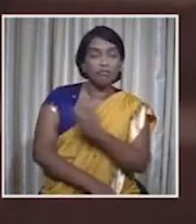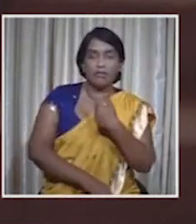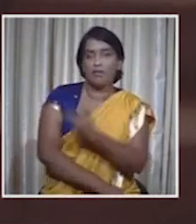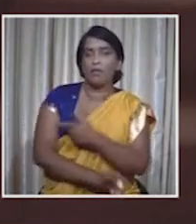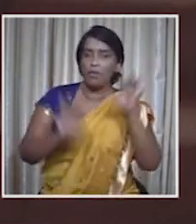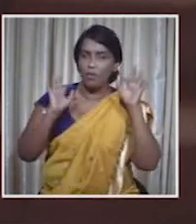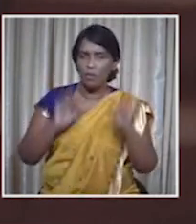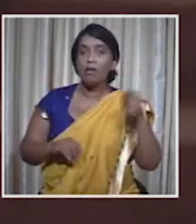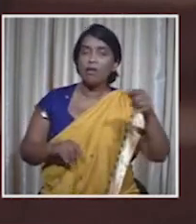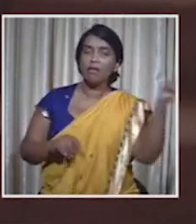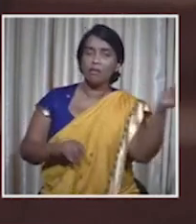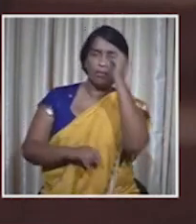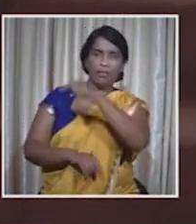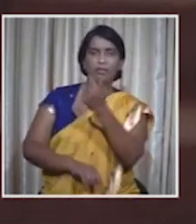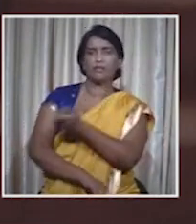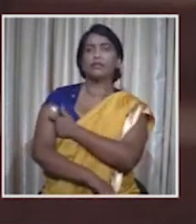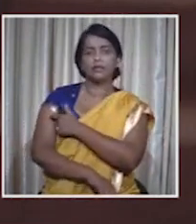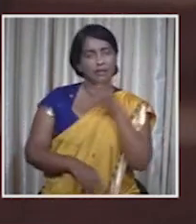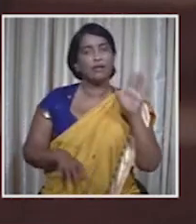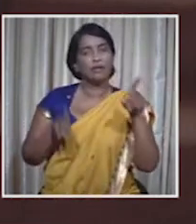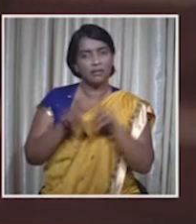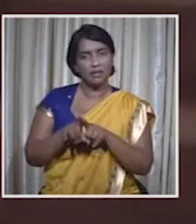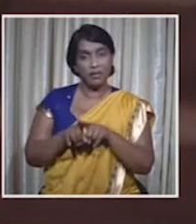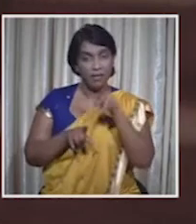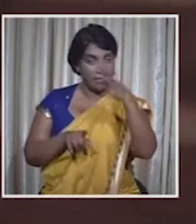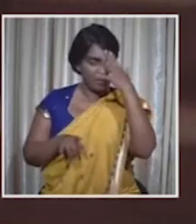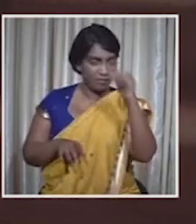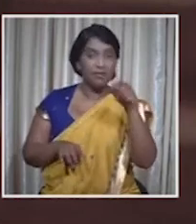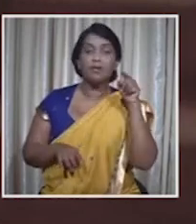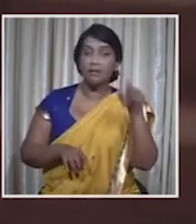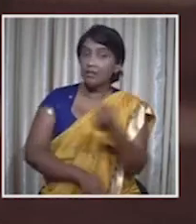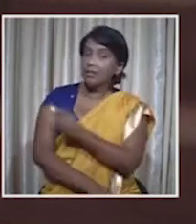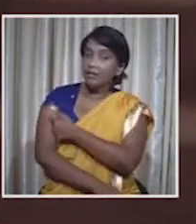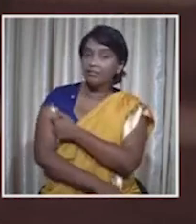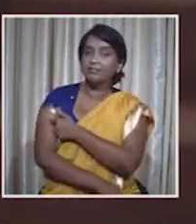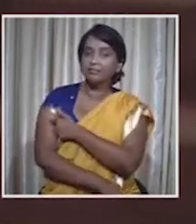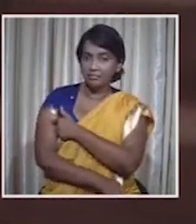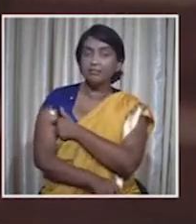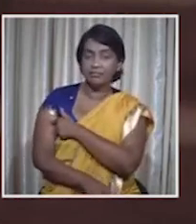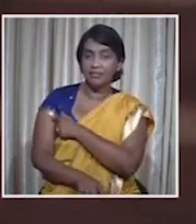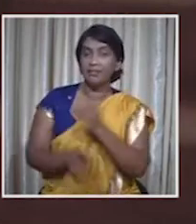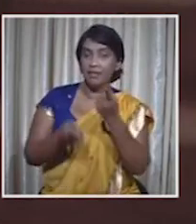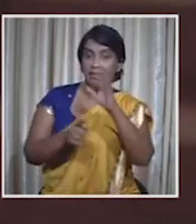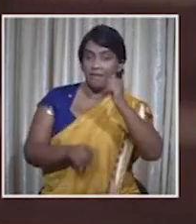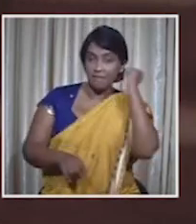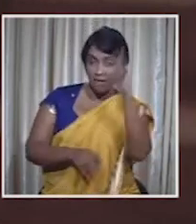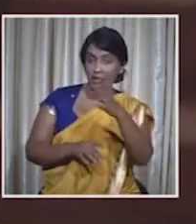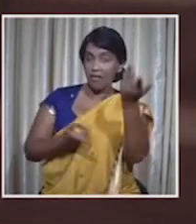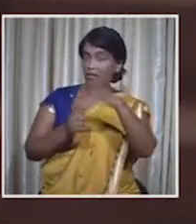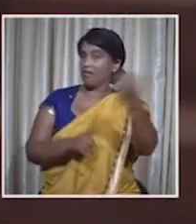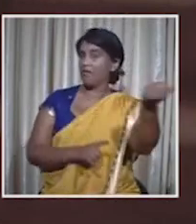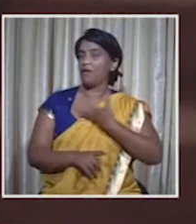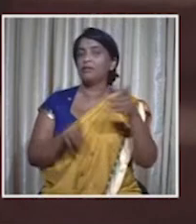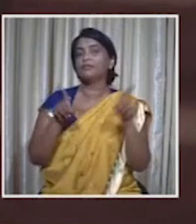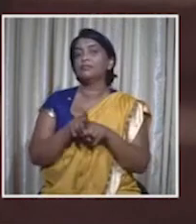වැක්සිනේ ගහනකම් ගන්න නැහැ කිව්වා. හැබැයි එතුමා කියලා ගත්තා. ඒ නිසා මතක තියාගන්න ඔබතුමාලත් ගහනකොට අනිත් පැත්තටත් වදිනවා කියන එකත්